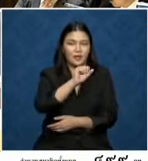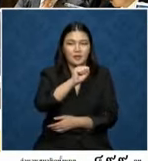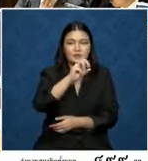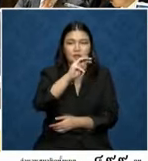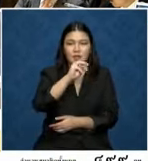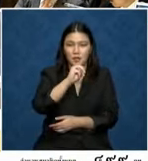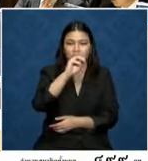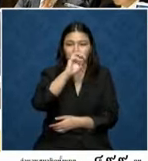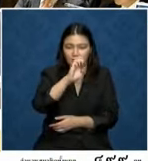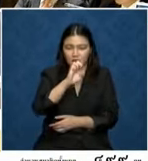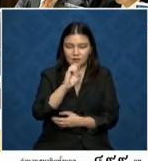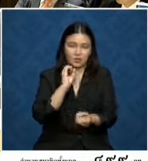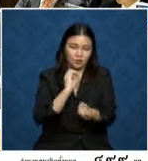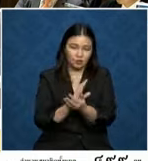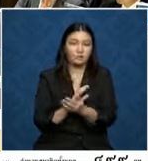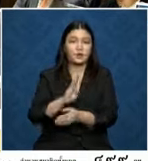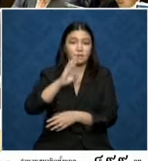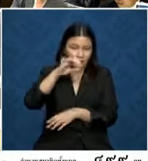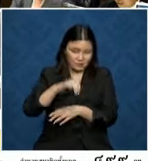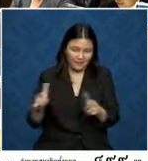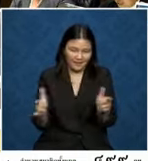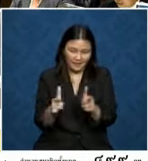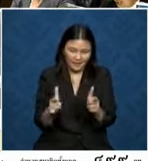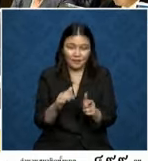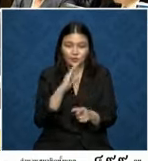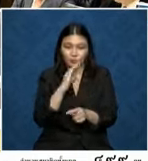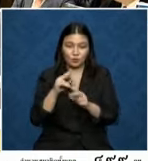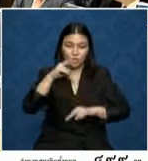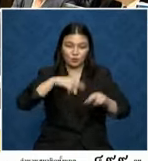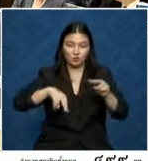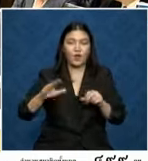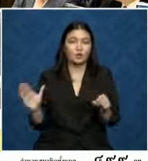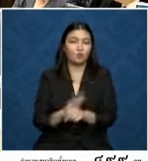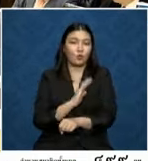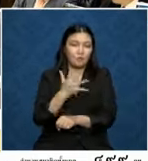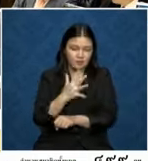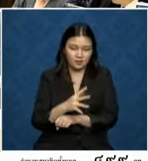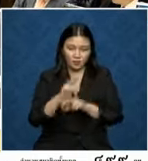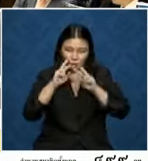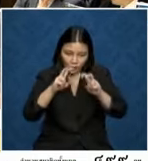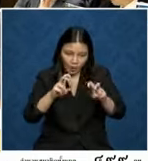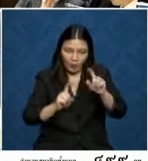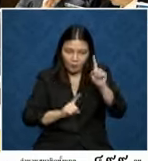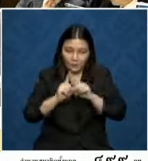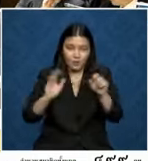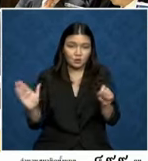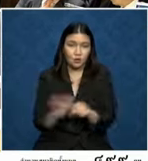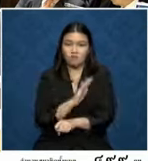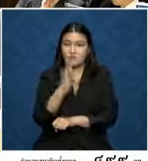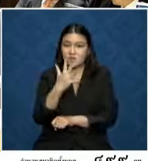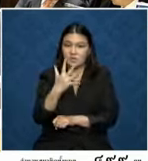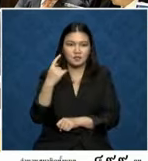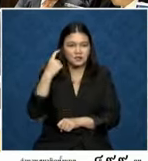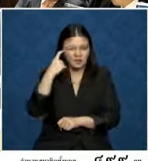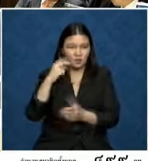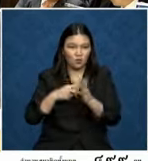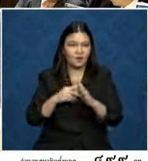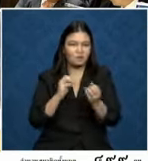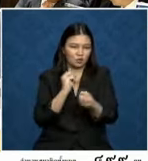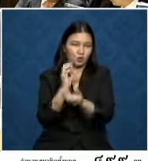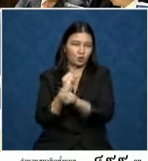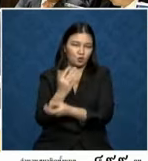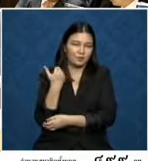าดย่อมหากดำเนินการโดยไม่รอบคอบและวิเคราะห์ให้รอบด้านทั้งนี้ในแง่มุมของการเป็นเจ้าห